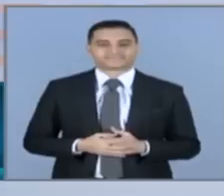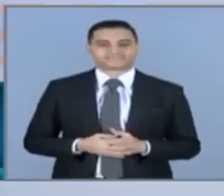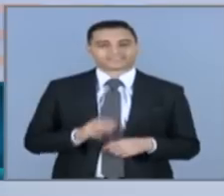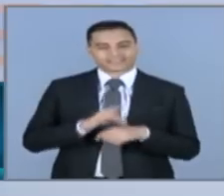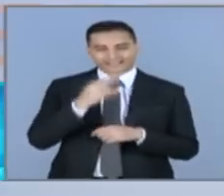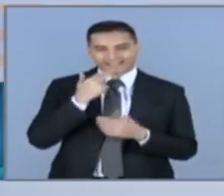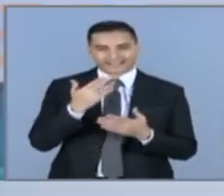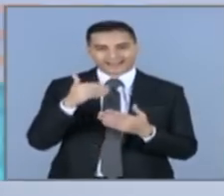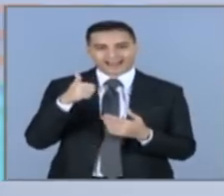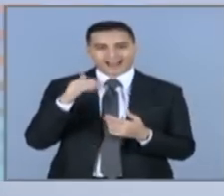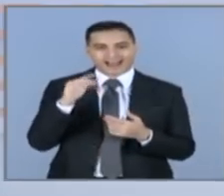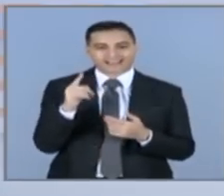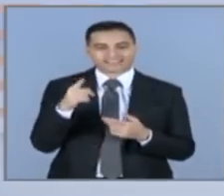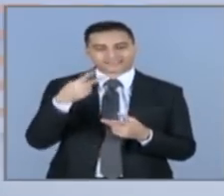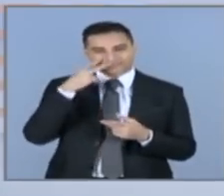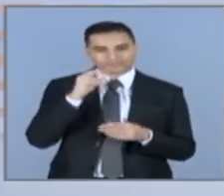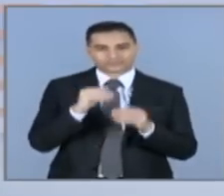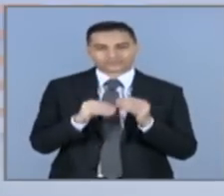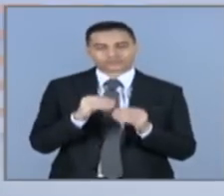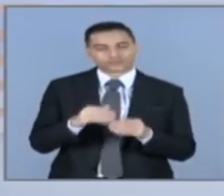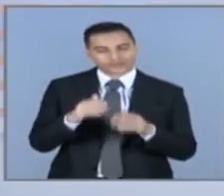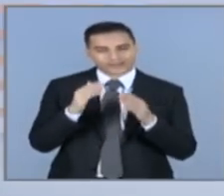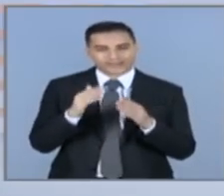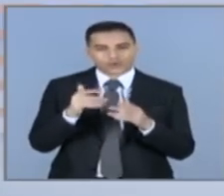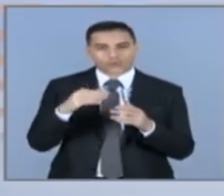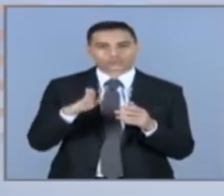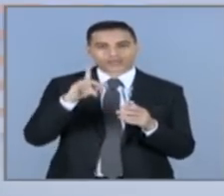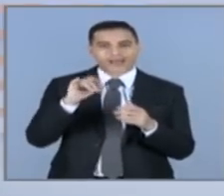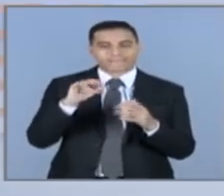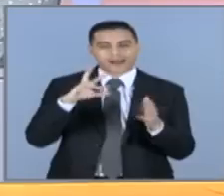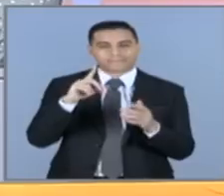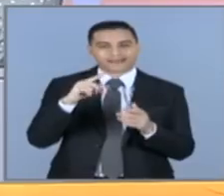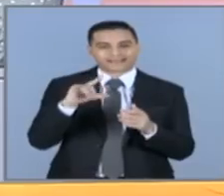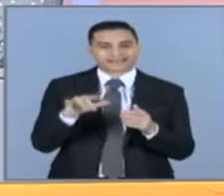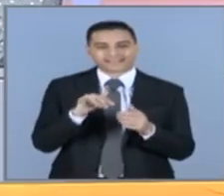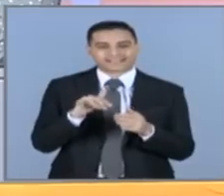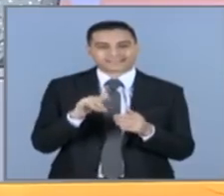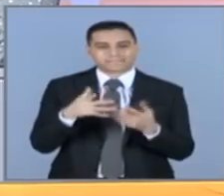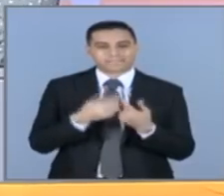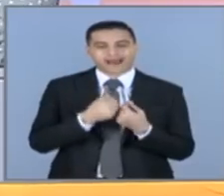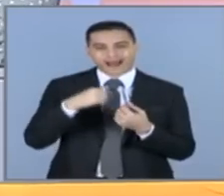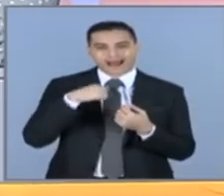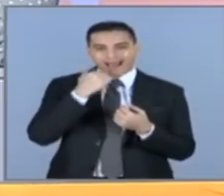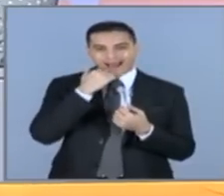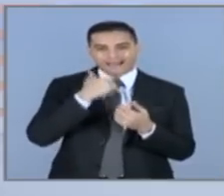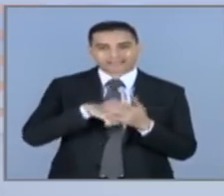حظك يا آسف. إزاي فلتت منك دي يا آسف؟ حسام البدري مع الأهلي